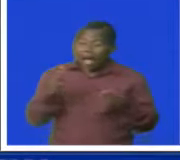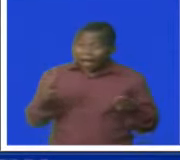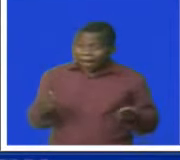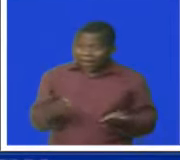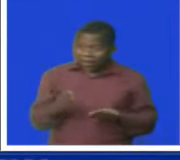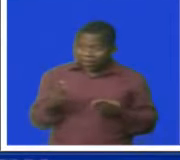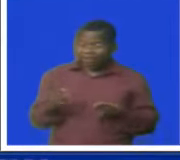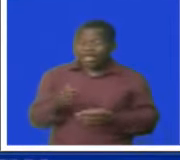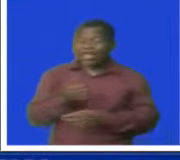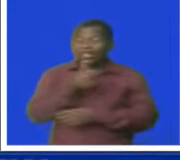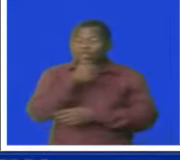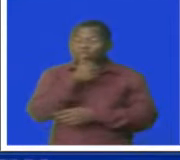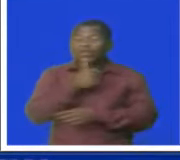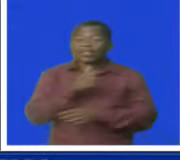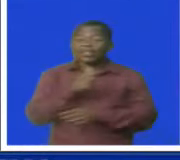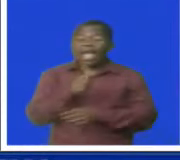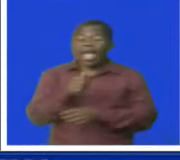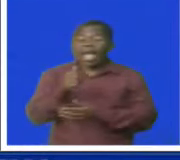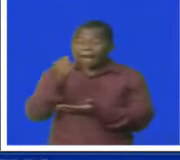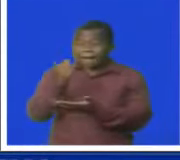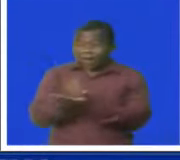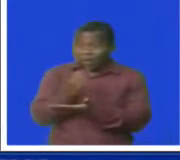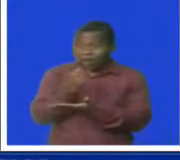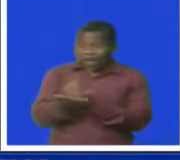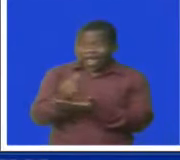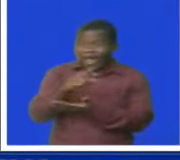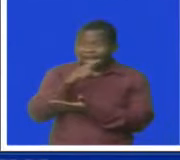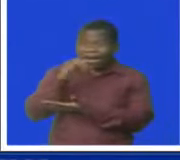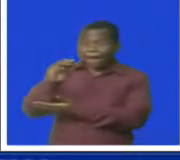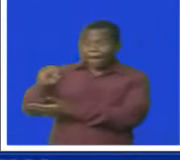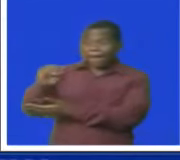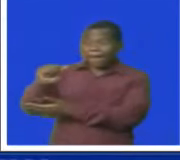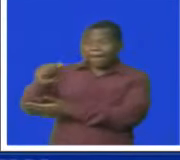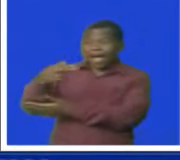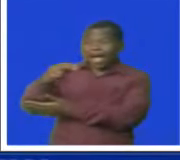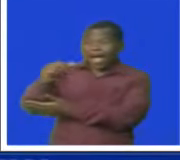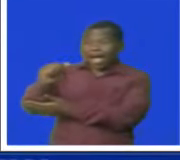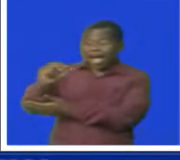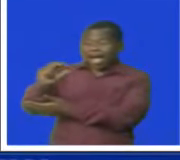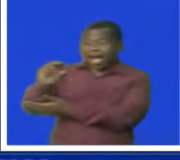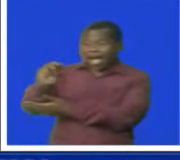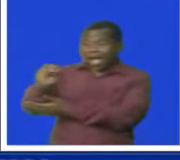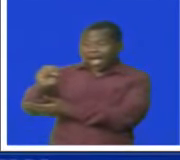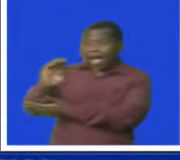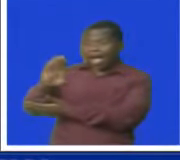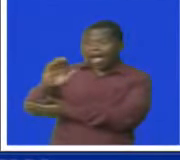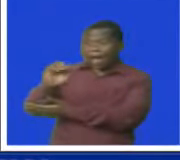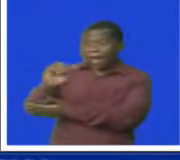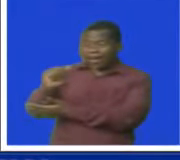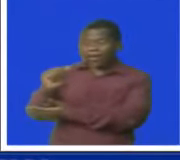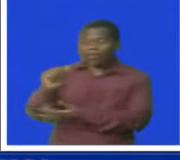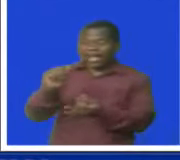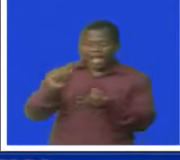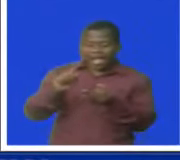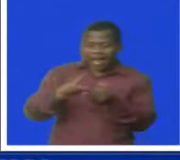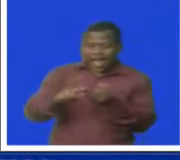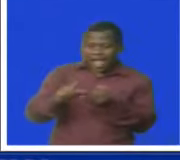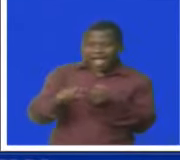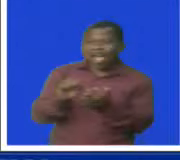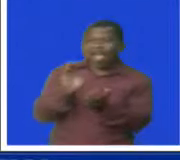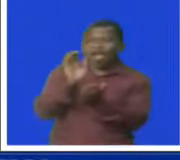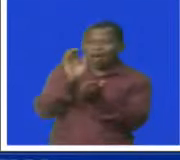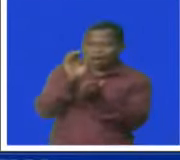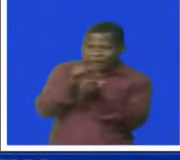litiko liphindze likhuthatha sive kuthi sisebenzise lamanye amagede lafaka ekhathi ligede laseNgwenya,